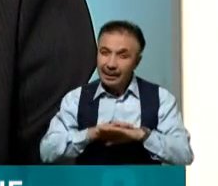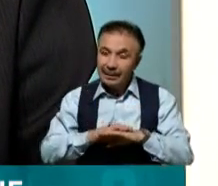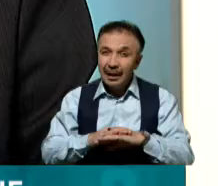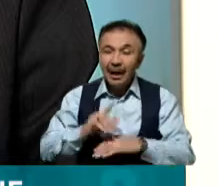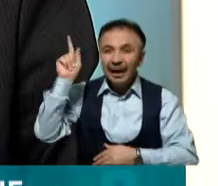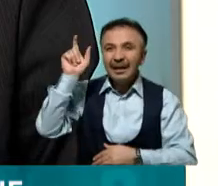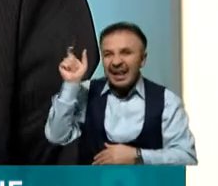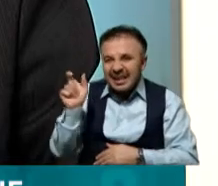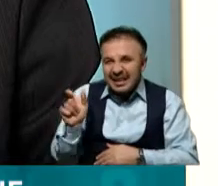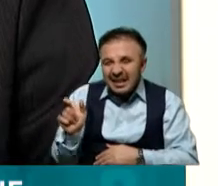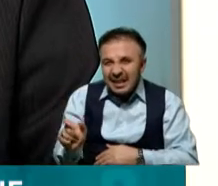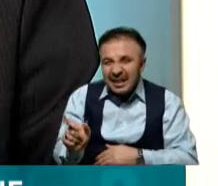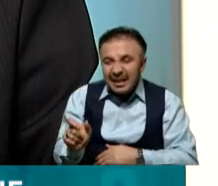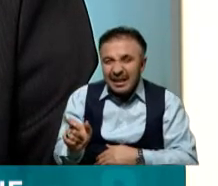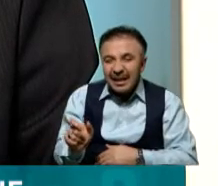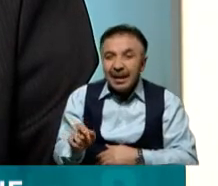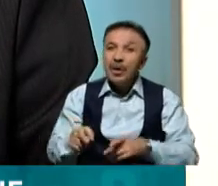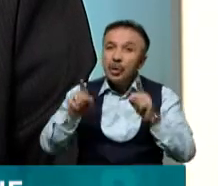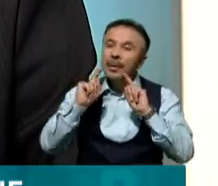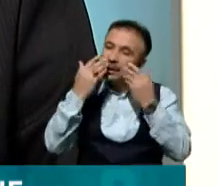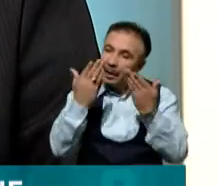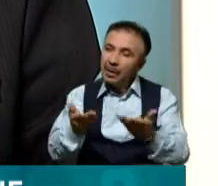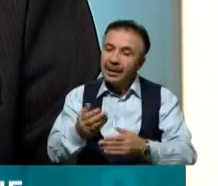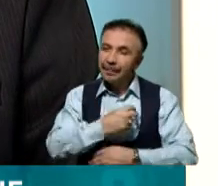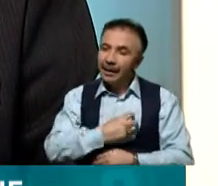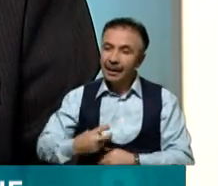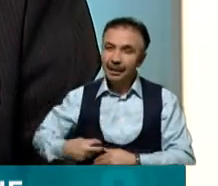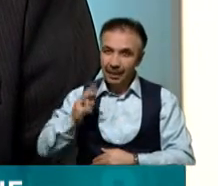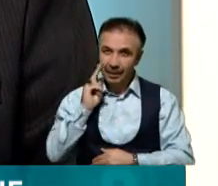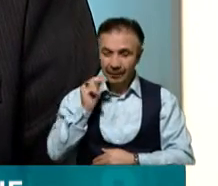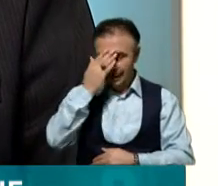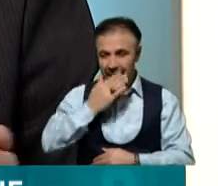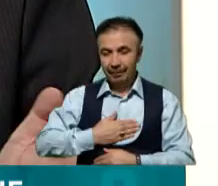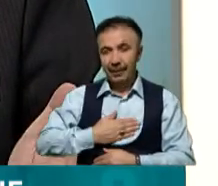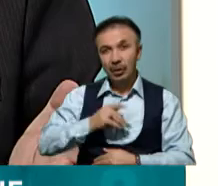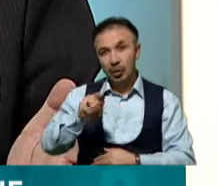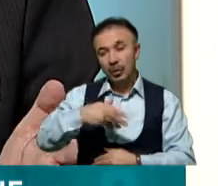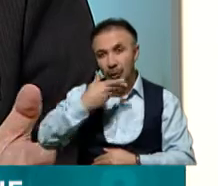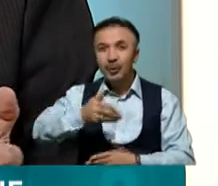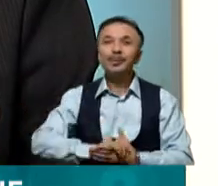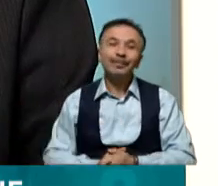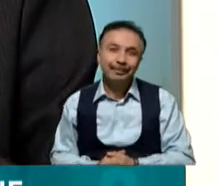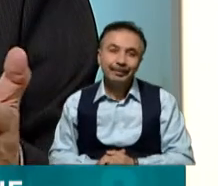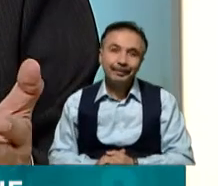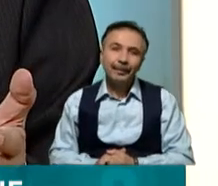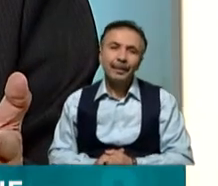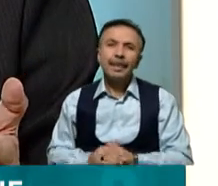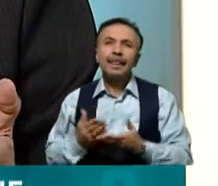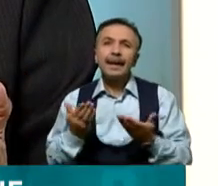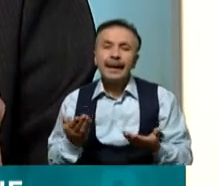söylüyor. Efendimiz Aleyhisselatü Vesselam da اَتَّائِبُ مِنَ الذَّنْبِ كَمَّنْ لَا ذَنْبَ لَهِ.